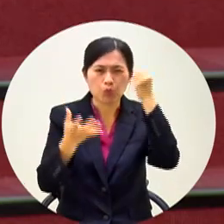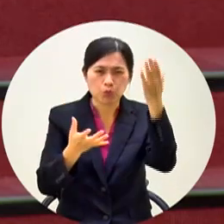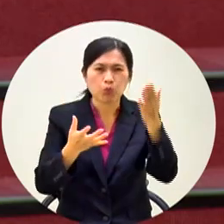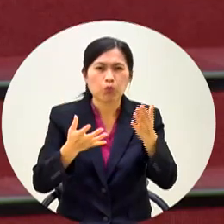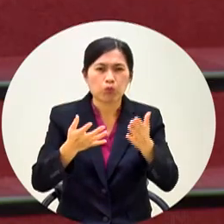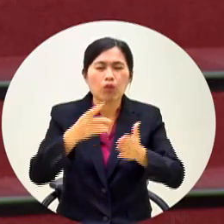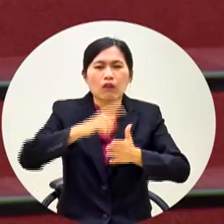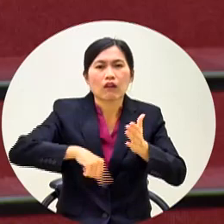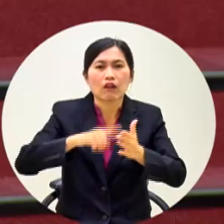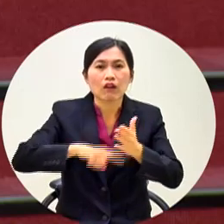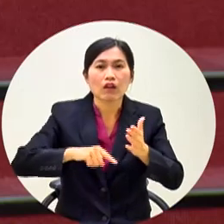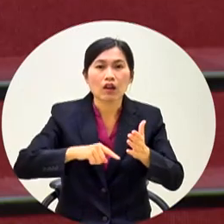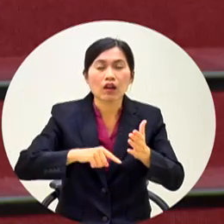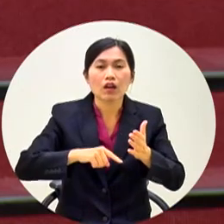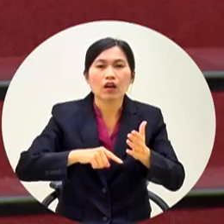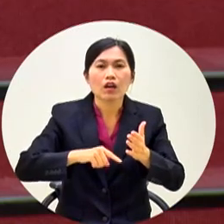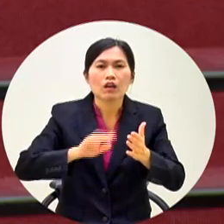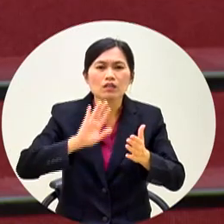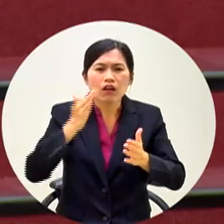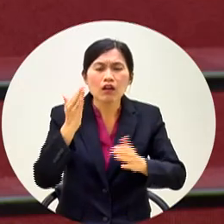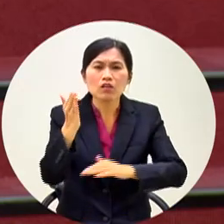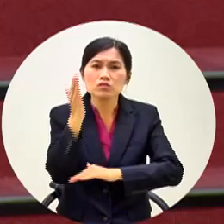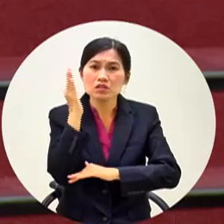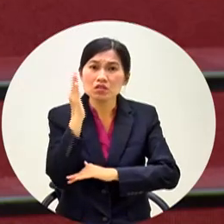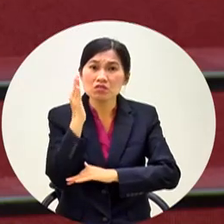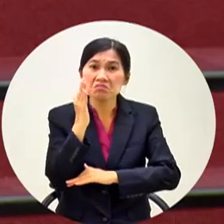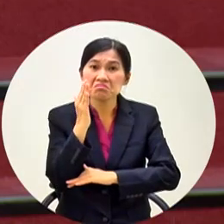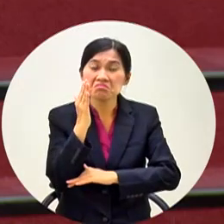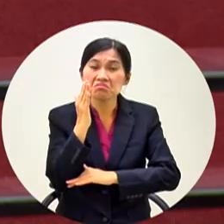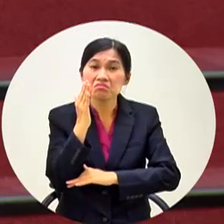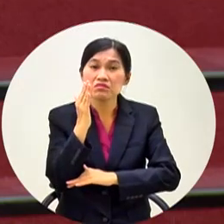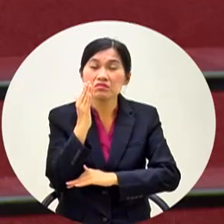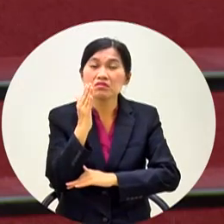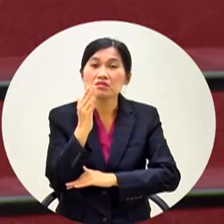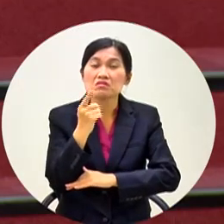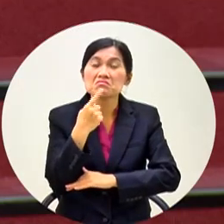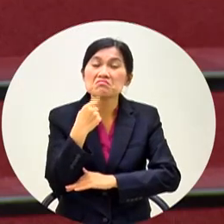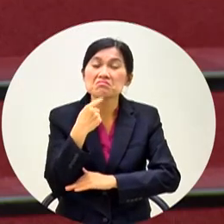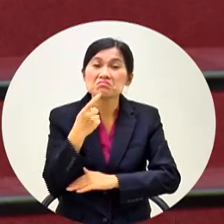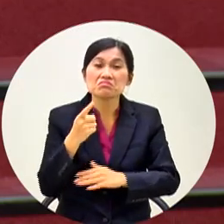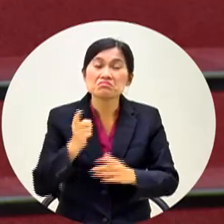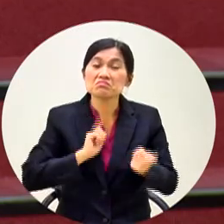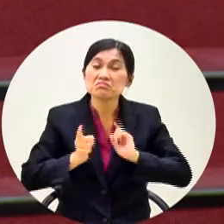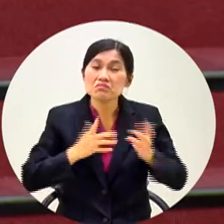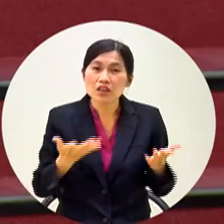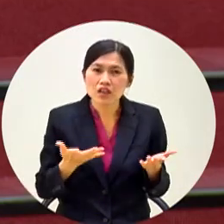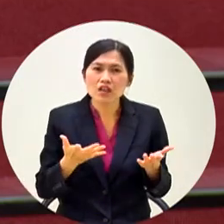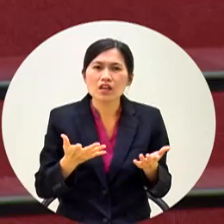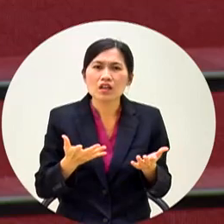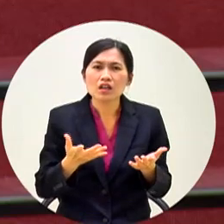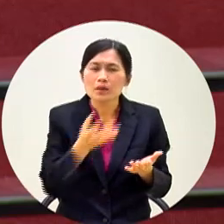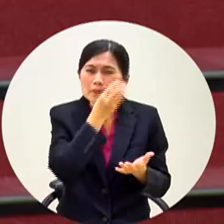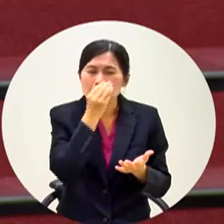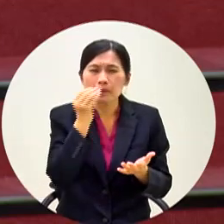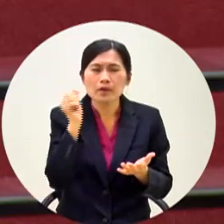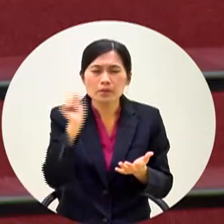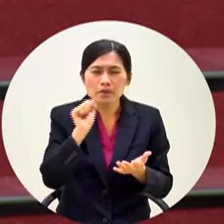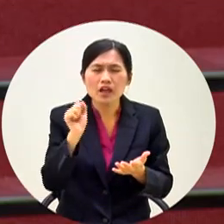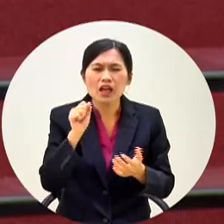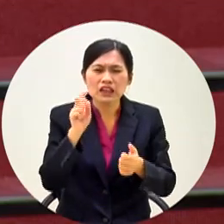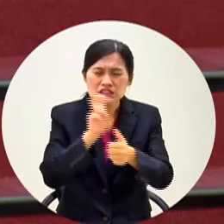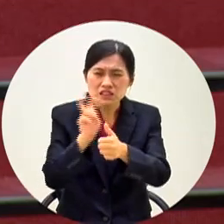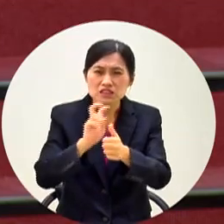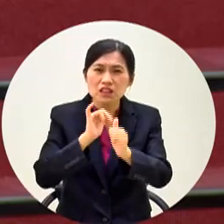懈？政府是有把关的责任，是有照顾人民身体健康的责任，所以第一线如